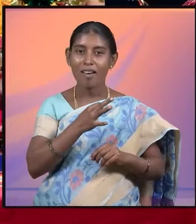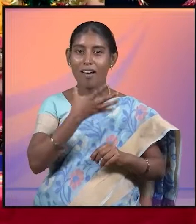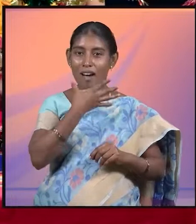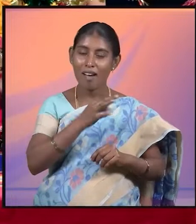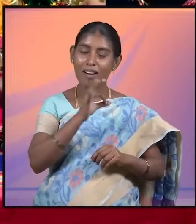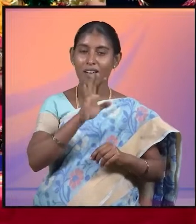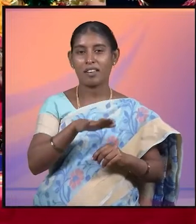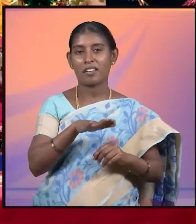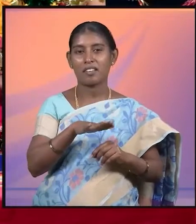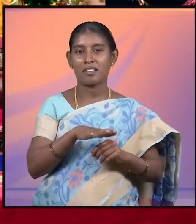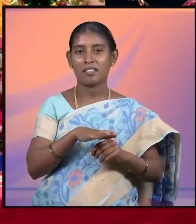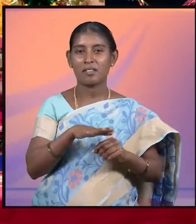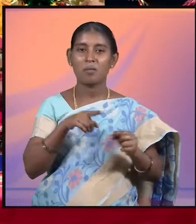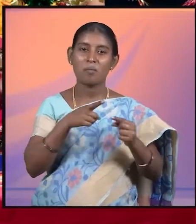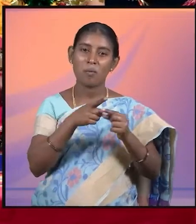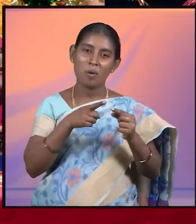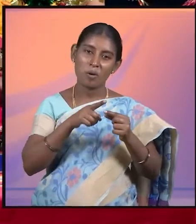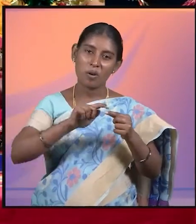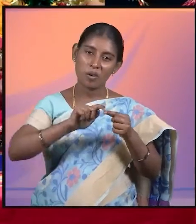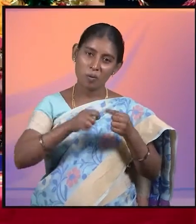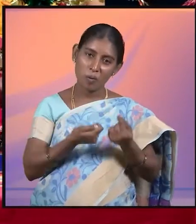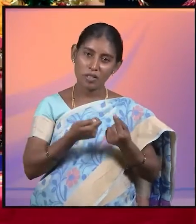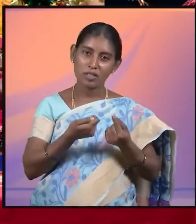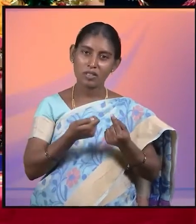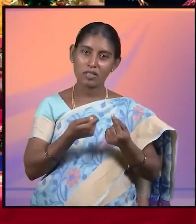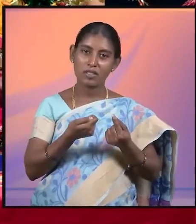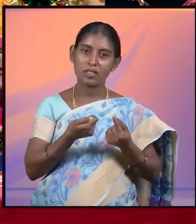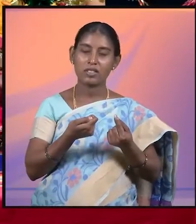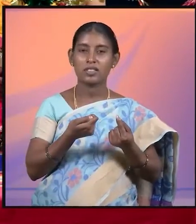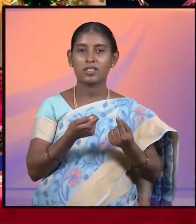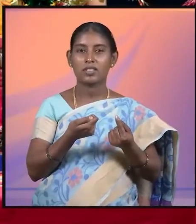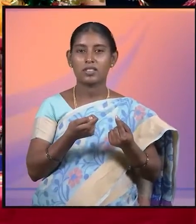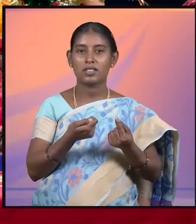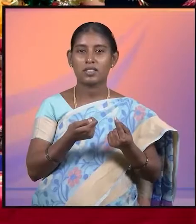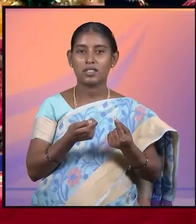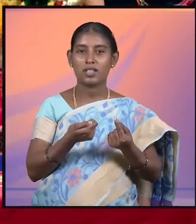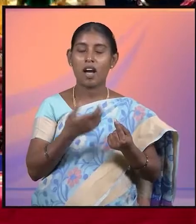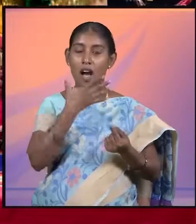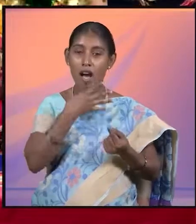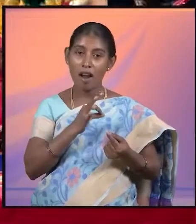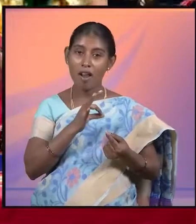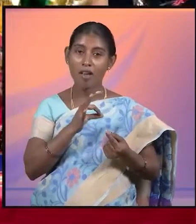இங்க முனை உடைஞ்சு கூர் மலங்கி கிடக்குது.